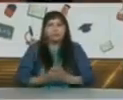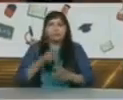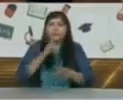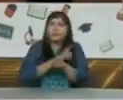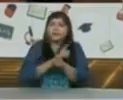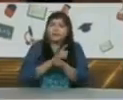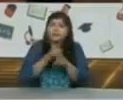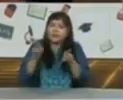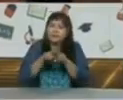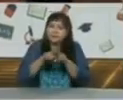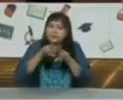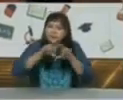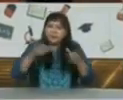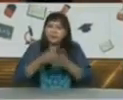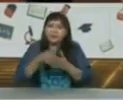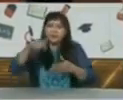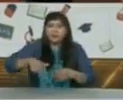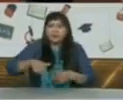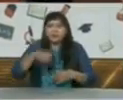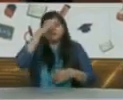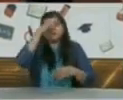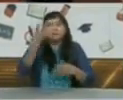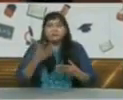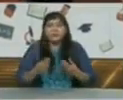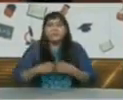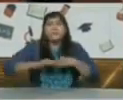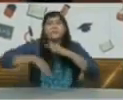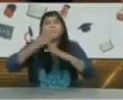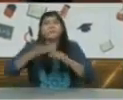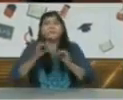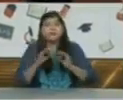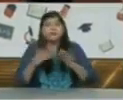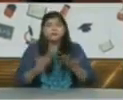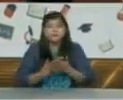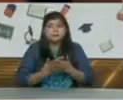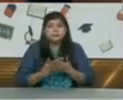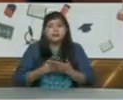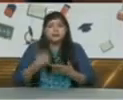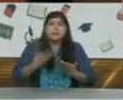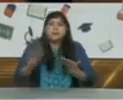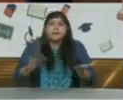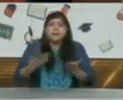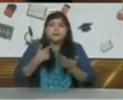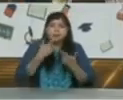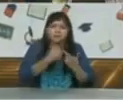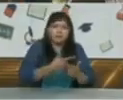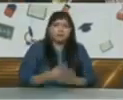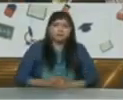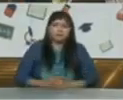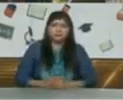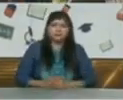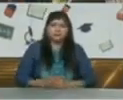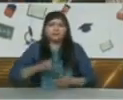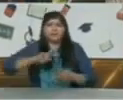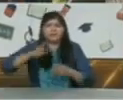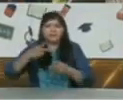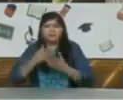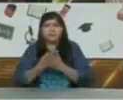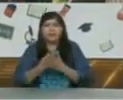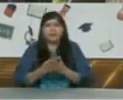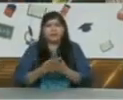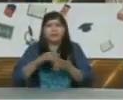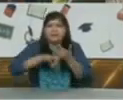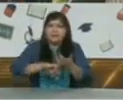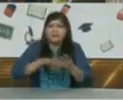के तौर पर इस स्थिति को और बेहतर बनाने के लिए हम क्या कर सकते हैं? ये कुछ अलग प्रकार का ही विषय